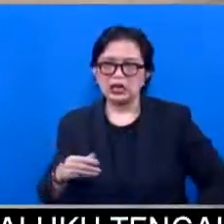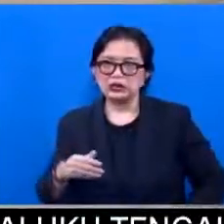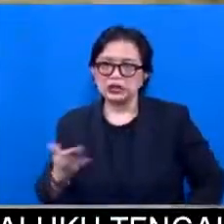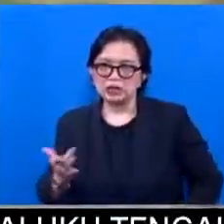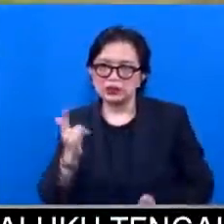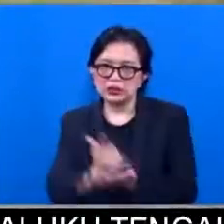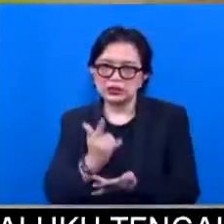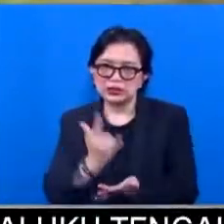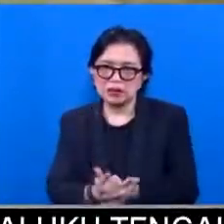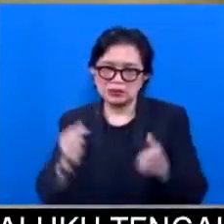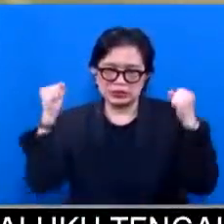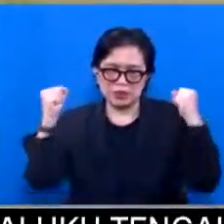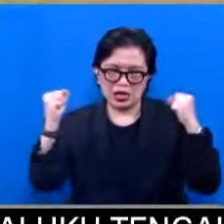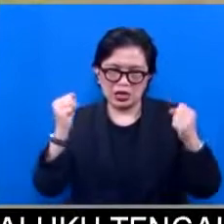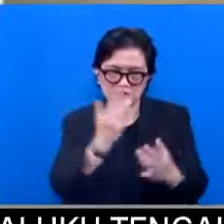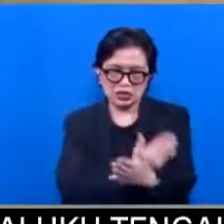ia jalani saat ini.